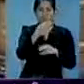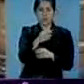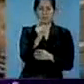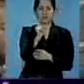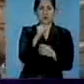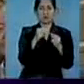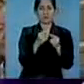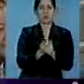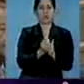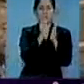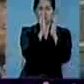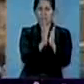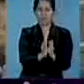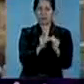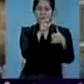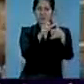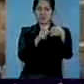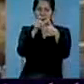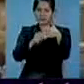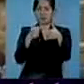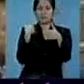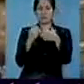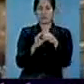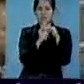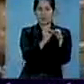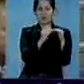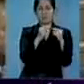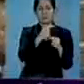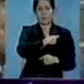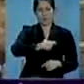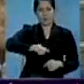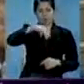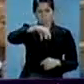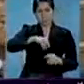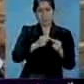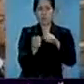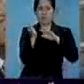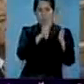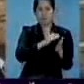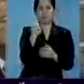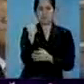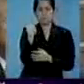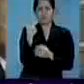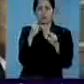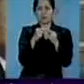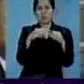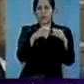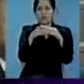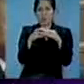จะเห็นว่าบุคตัวละครหรือบุคคลที่เกี่ยวข้องกับการล้มล้างราชบัลลังก์ก็วนอยู่รอบตัวท่านทั้งสิ้นนะ